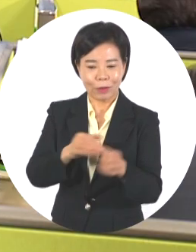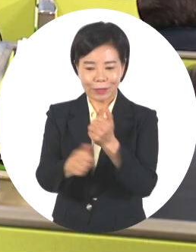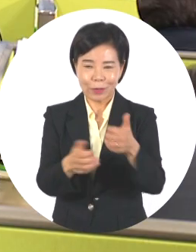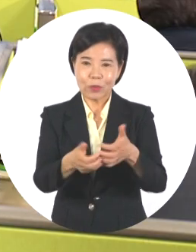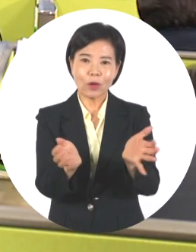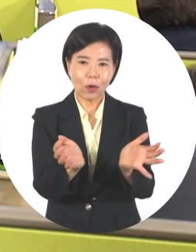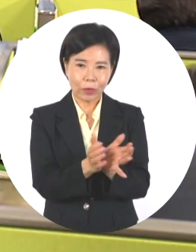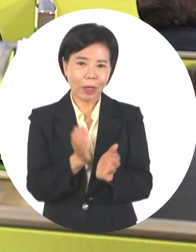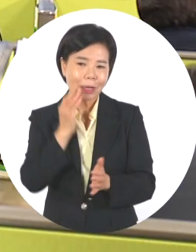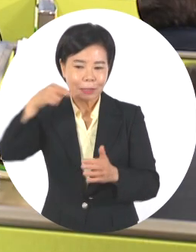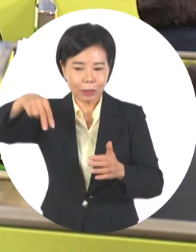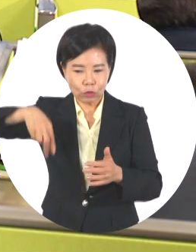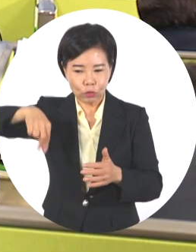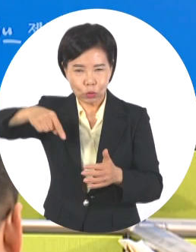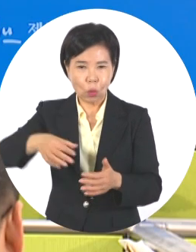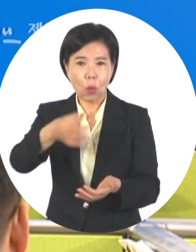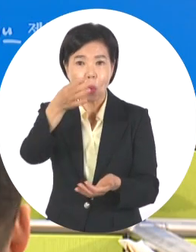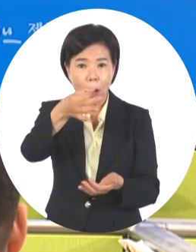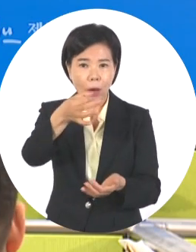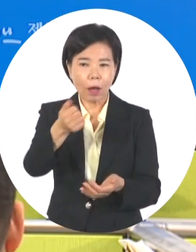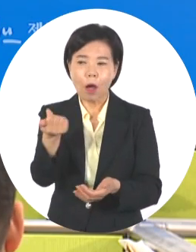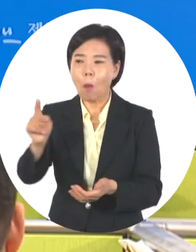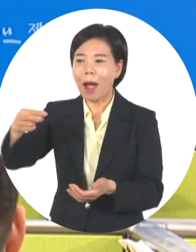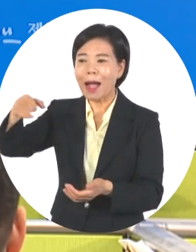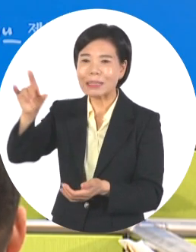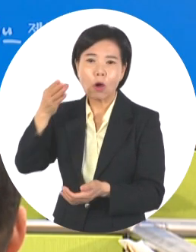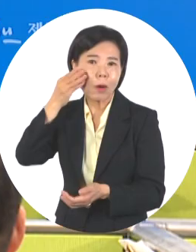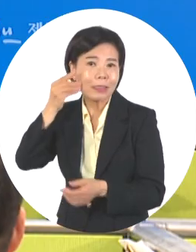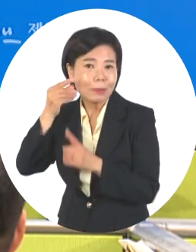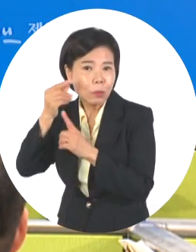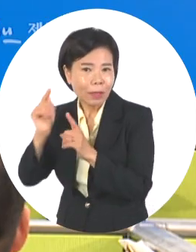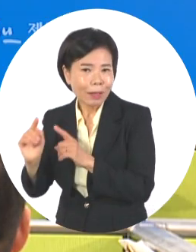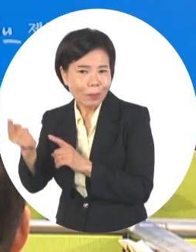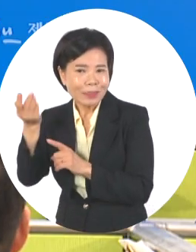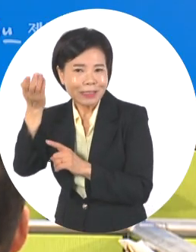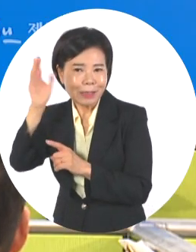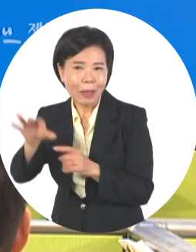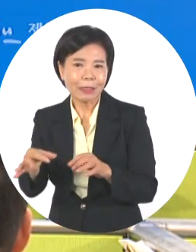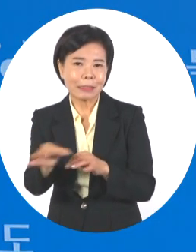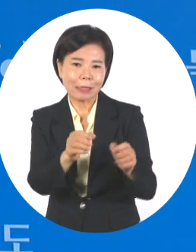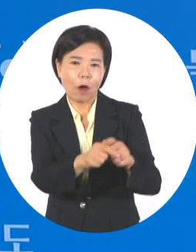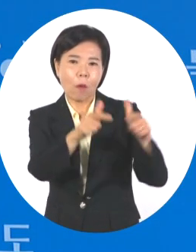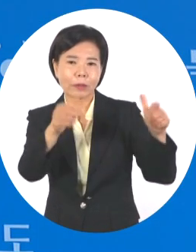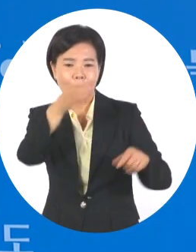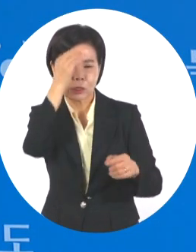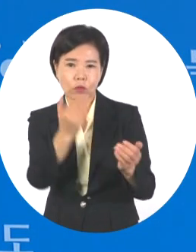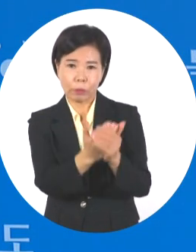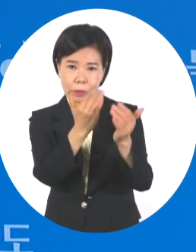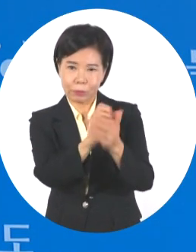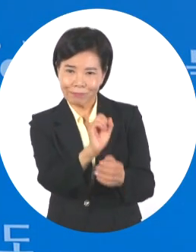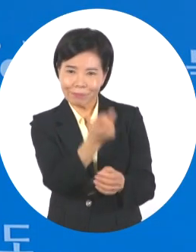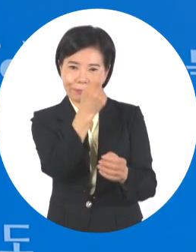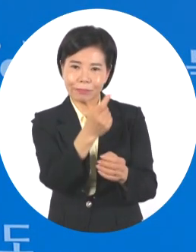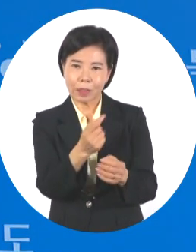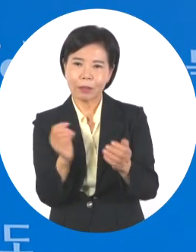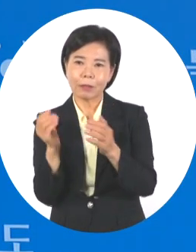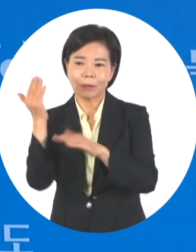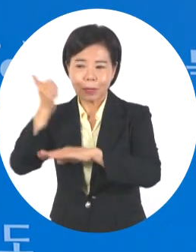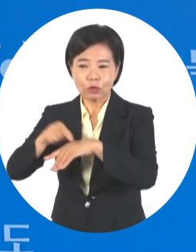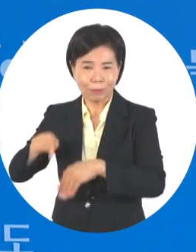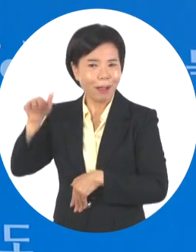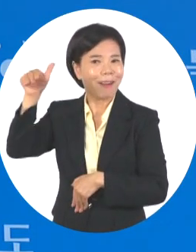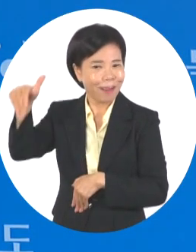수소경제위원회는 그린수소 생산 단가가 화석연료보다 높지만 시장 확대와 기술 발전으로 점차 하락할